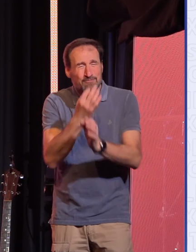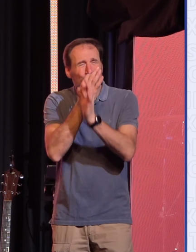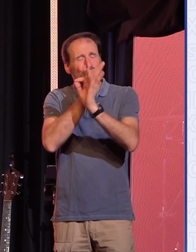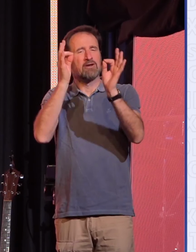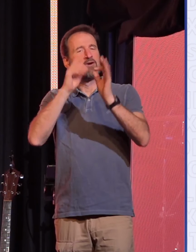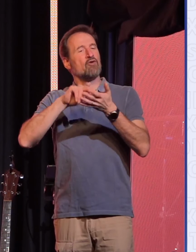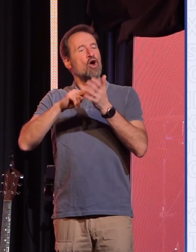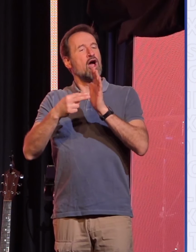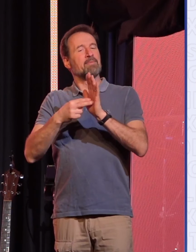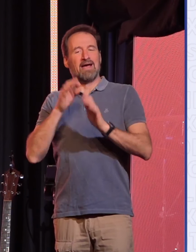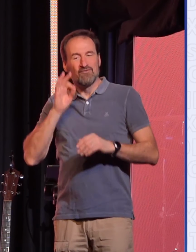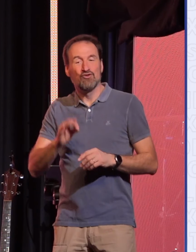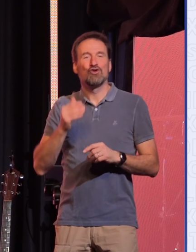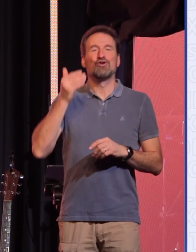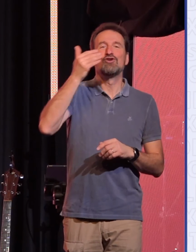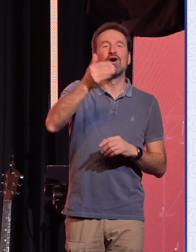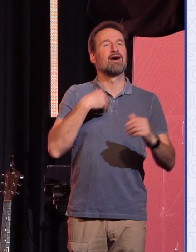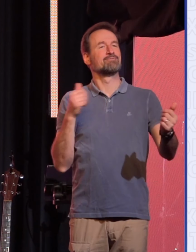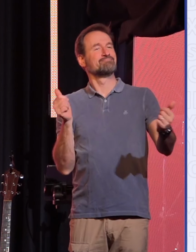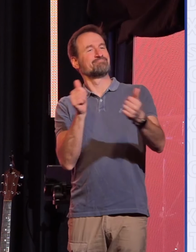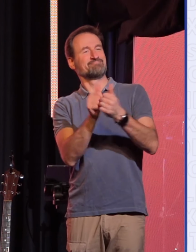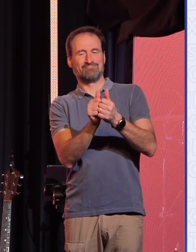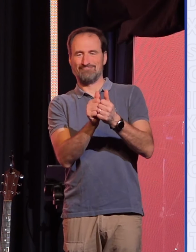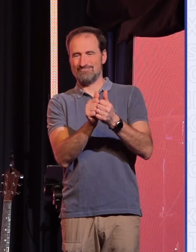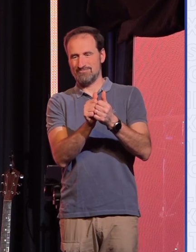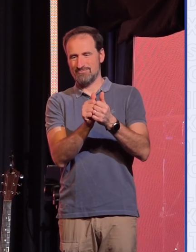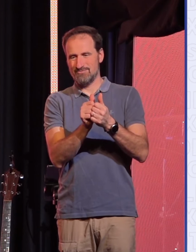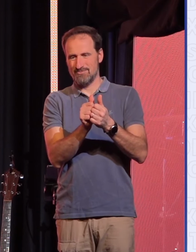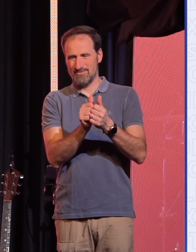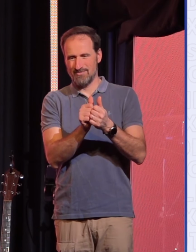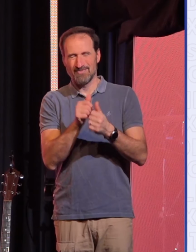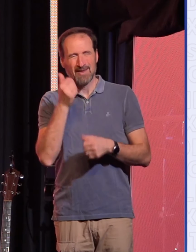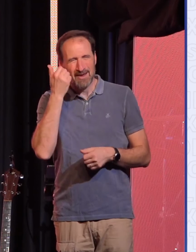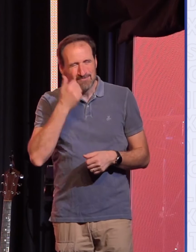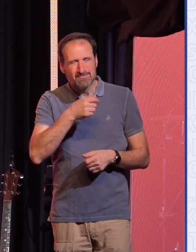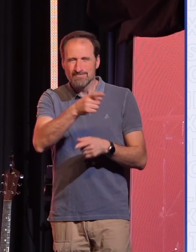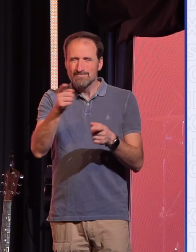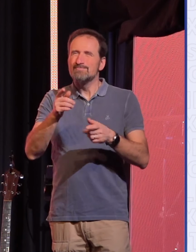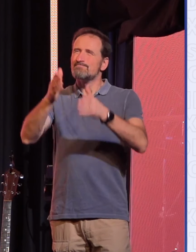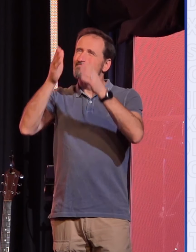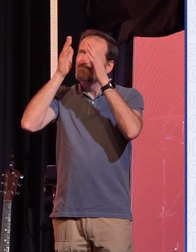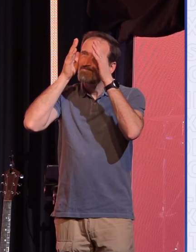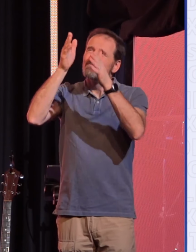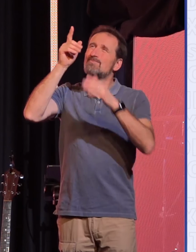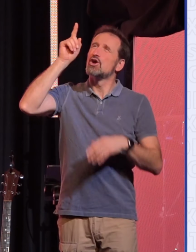deinen Blick zu 100% auf das, was Gott möchte für dich. Und das findest du im Wort Gottes,